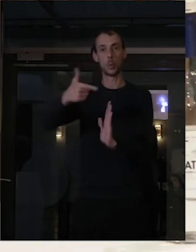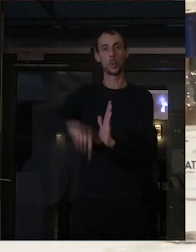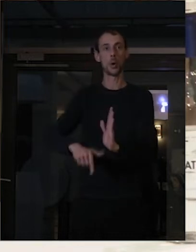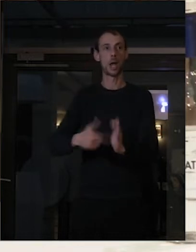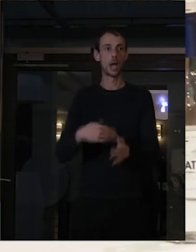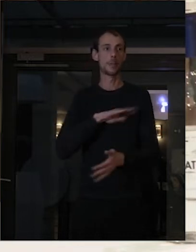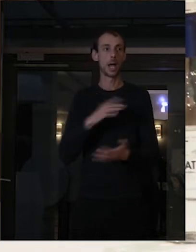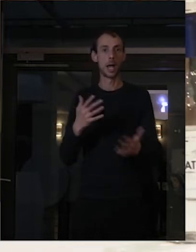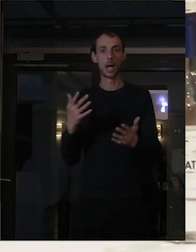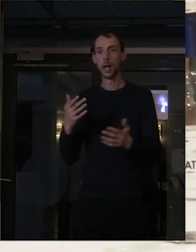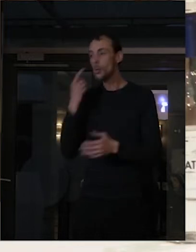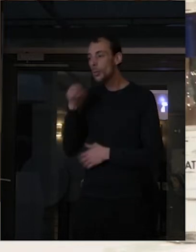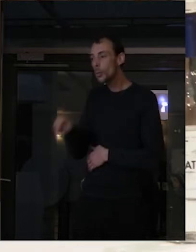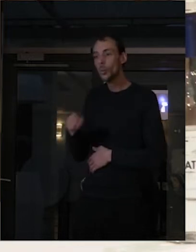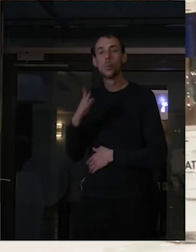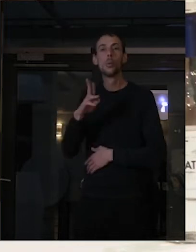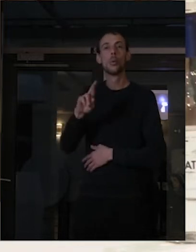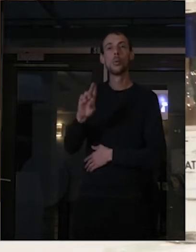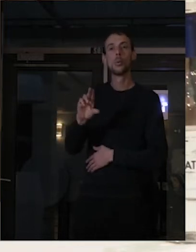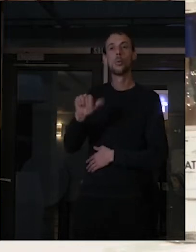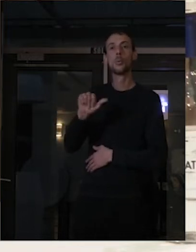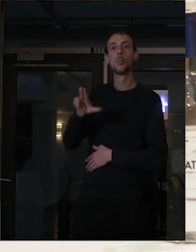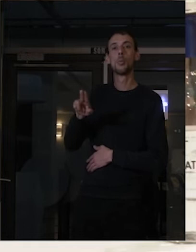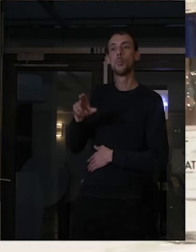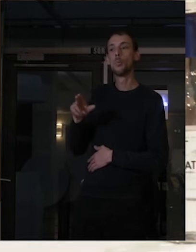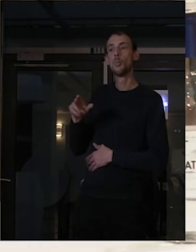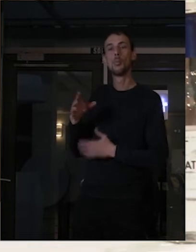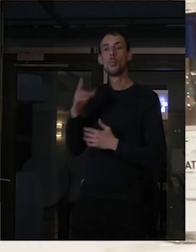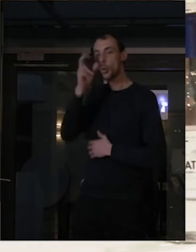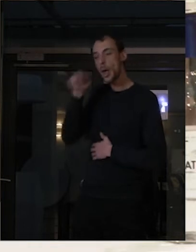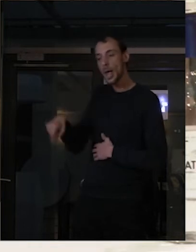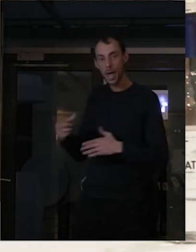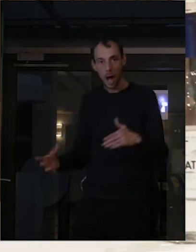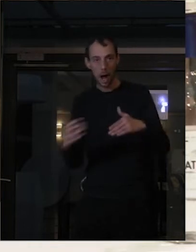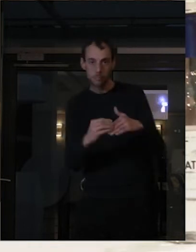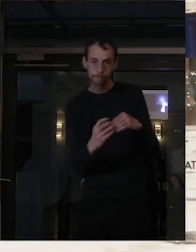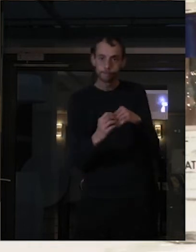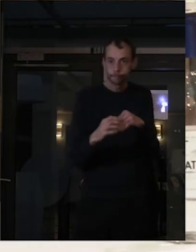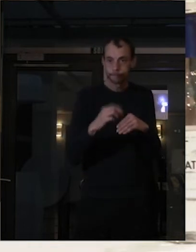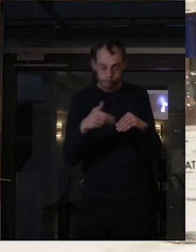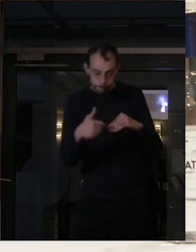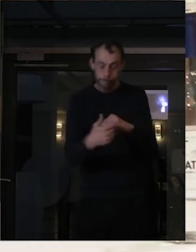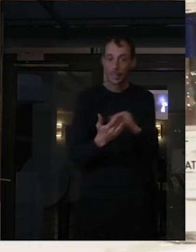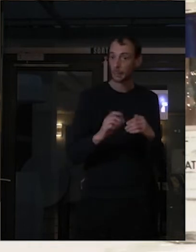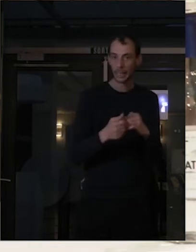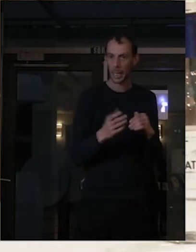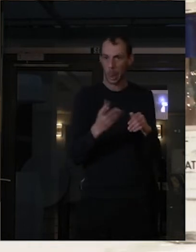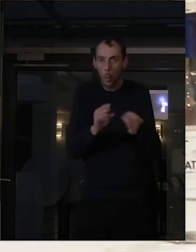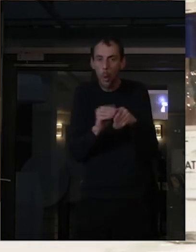j'avais mis trop de brou de noix et ça avait ramolli l'empeigne, et sauf que mon coup de pied était passé par-dessus